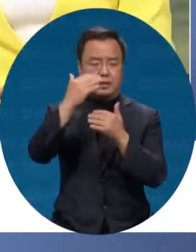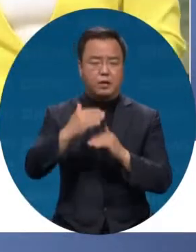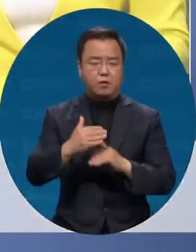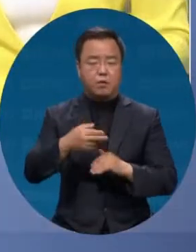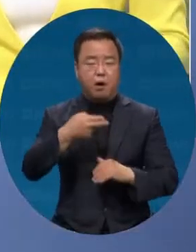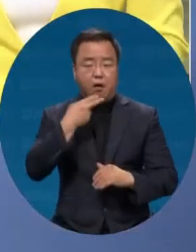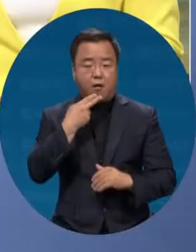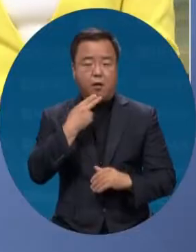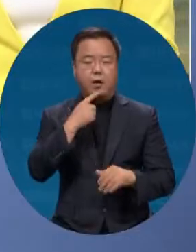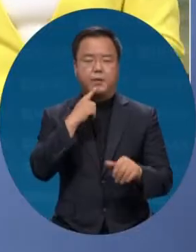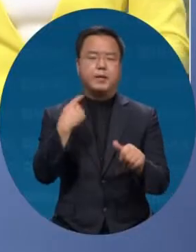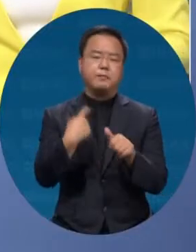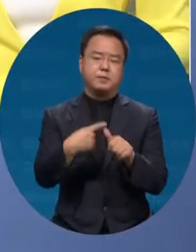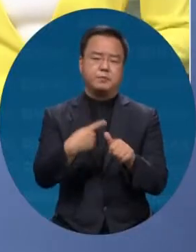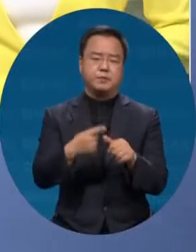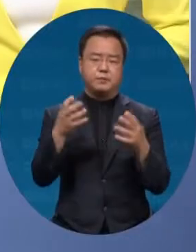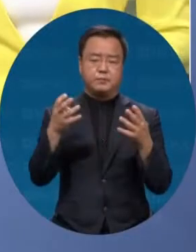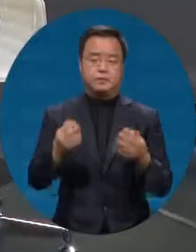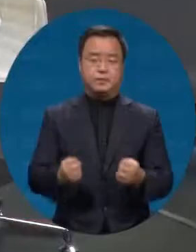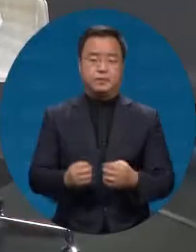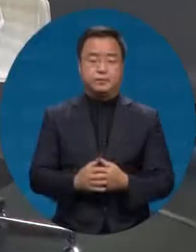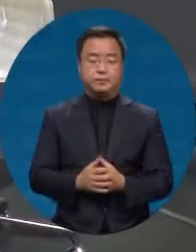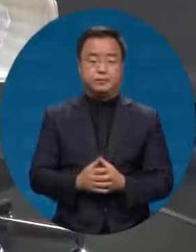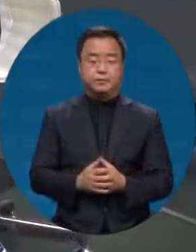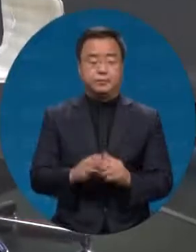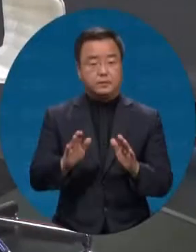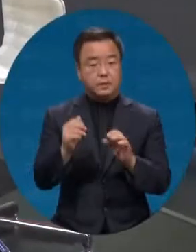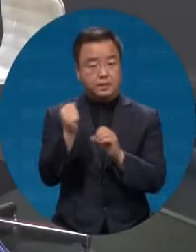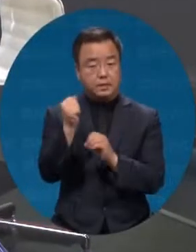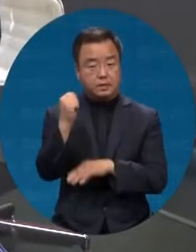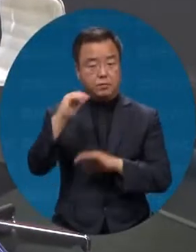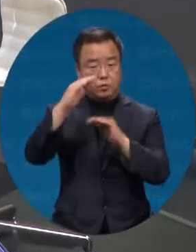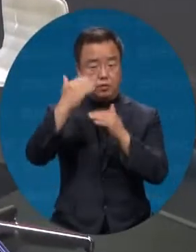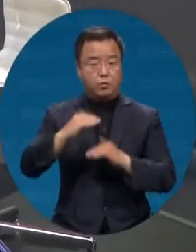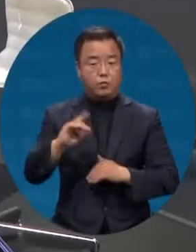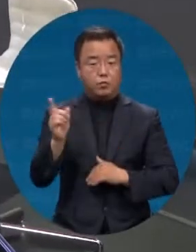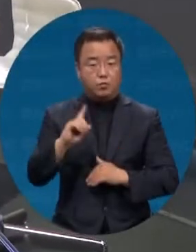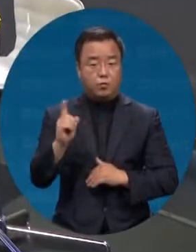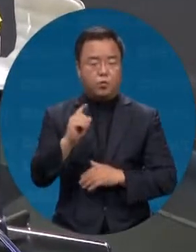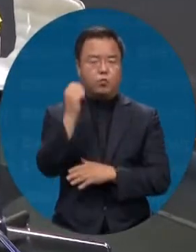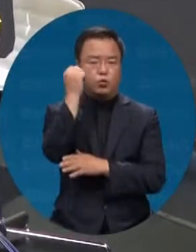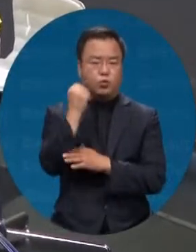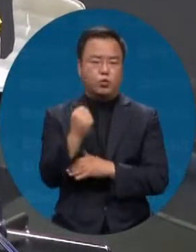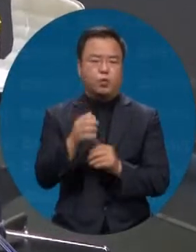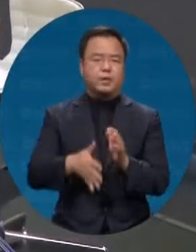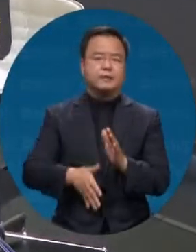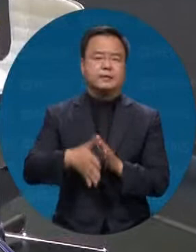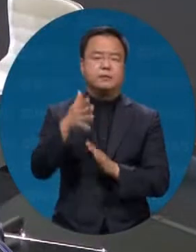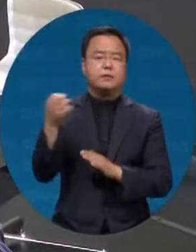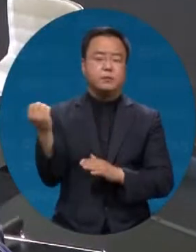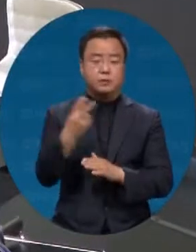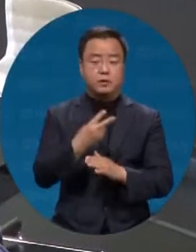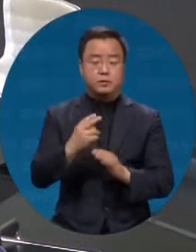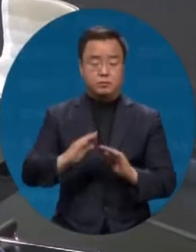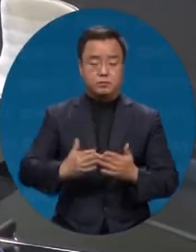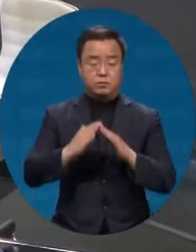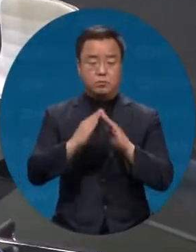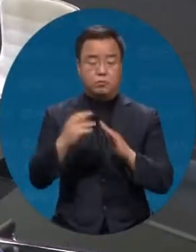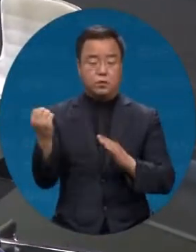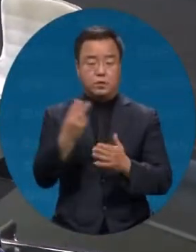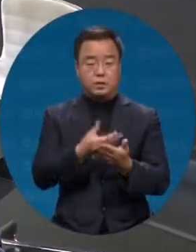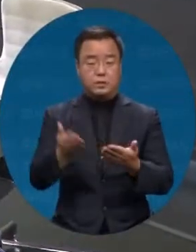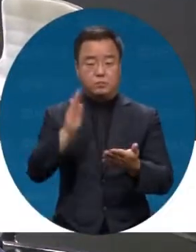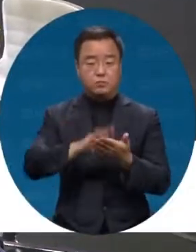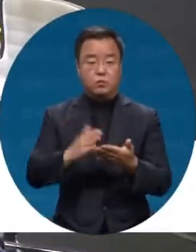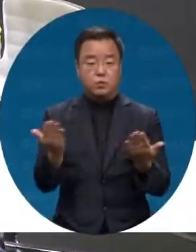비판을 받기도 했습니다 일단 기본 축을 보면 노후화된 시설을 다시 지어주고 리모델링을 해 준다 이게 뭐 크게